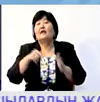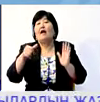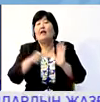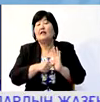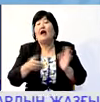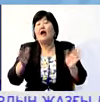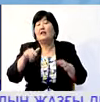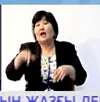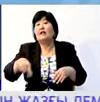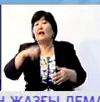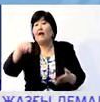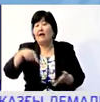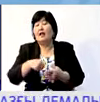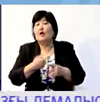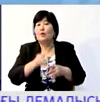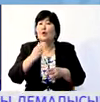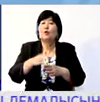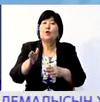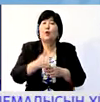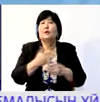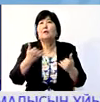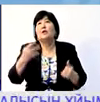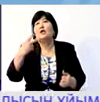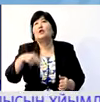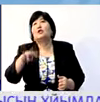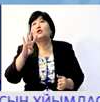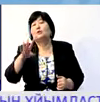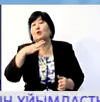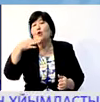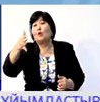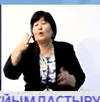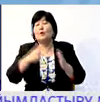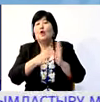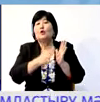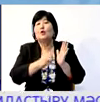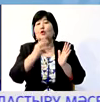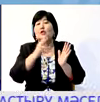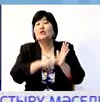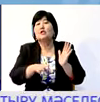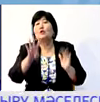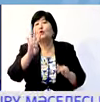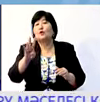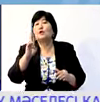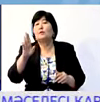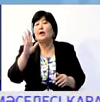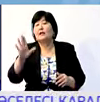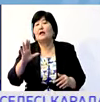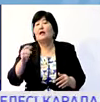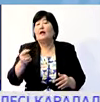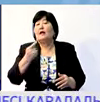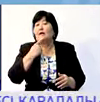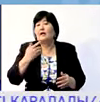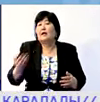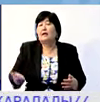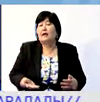батыр, бұл топтарға 24 сол көпқабатты үйдің 984 пәтері әлеуметтік жағынан